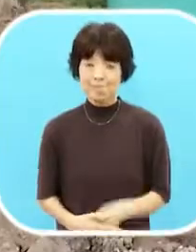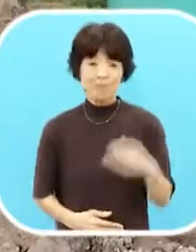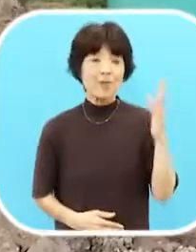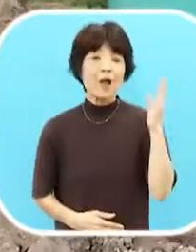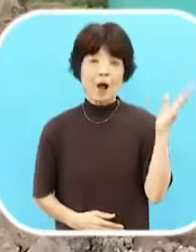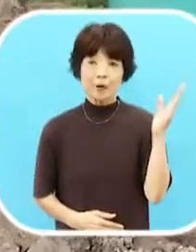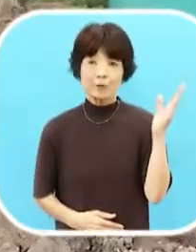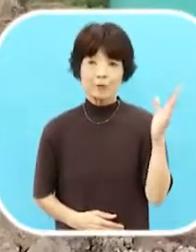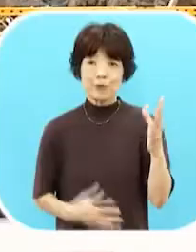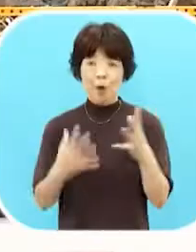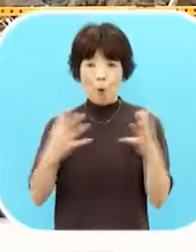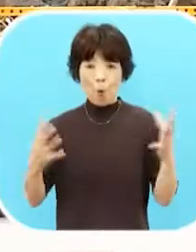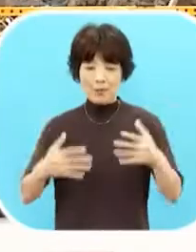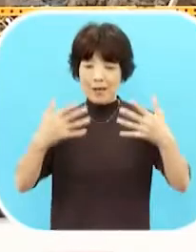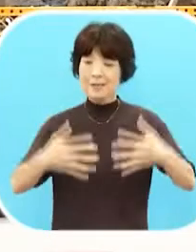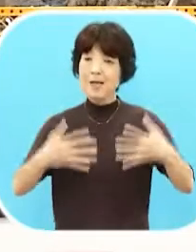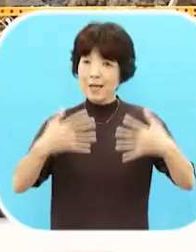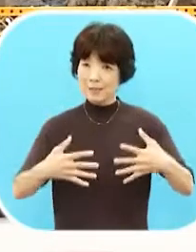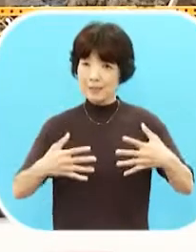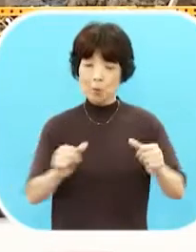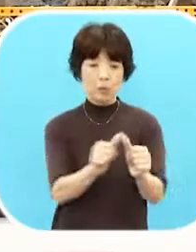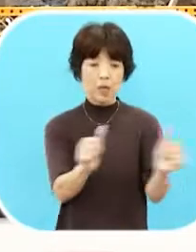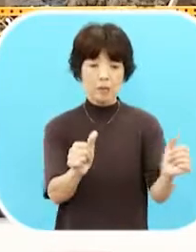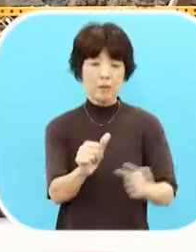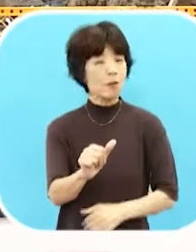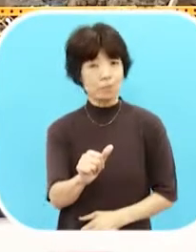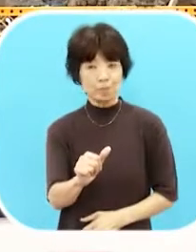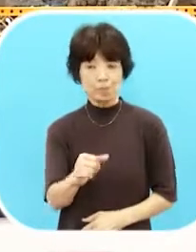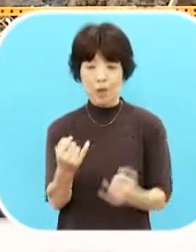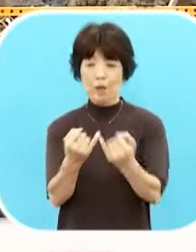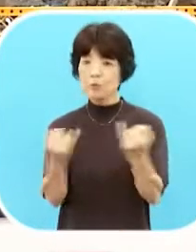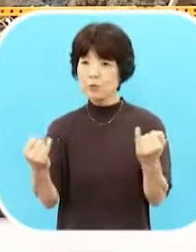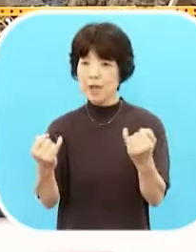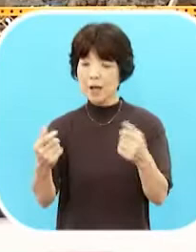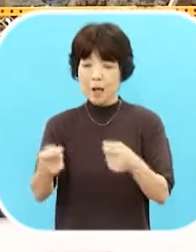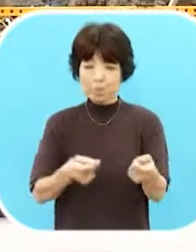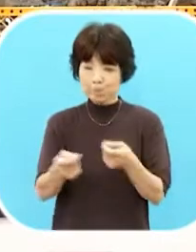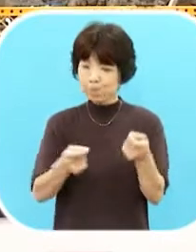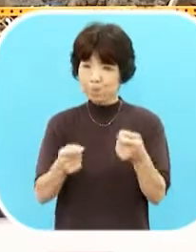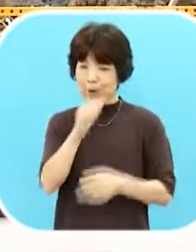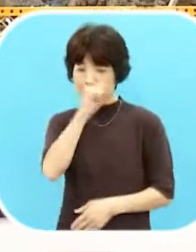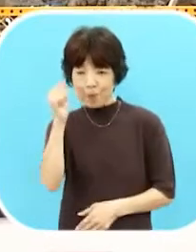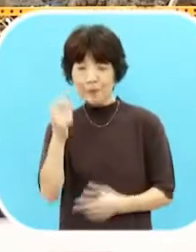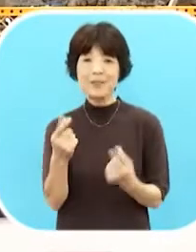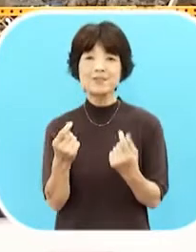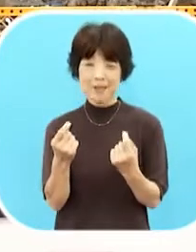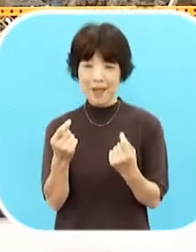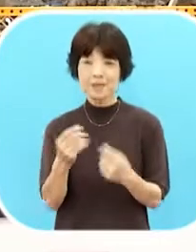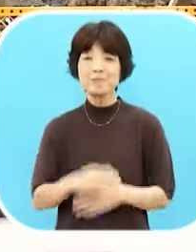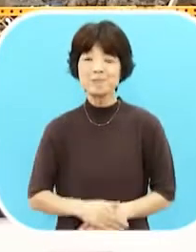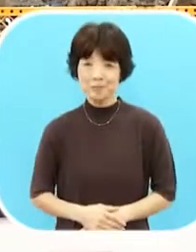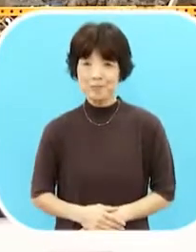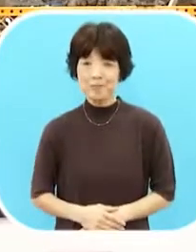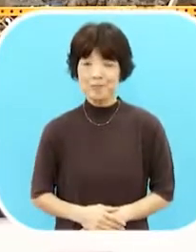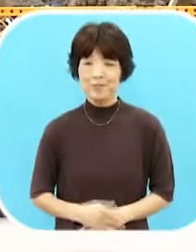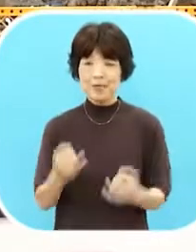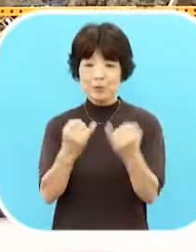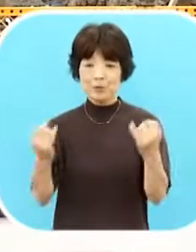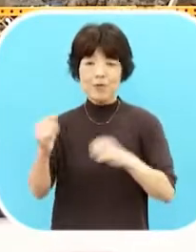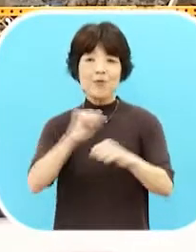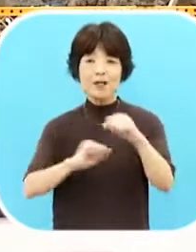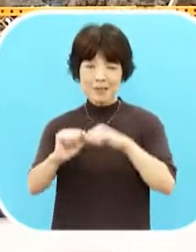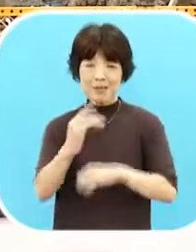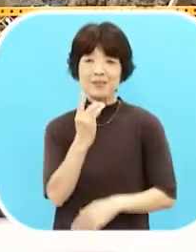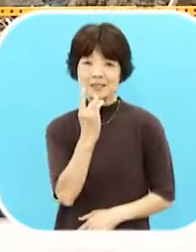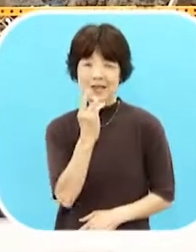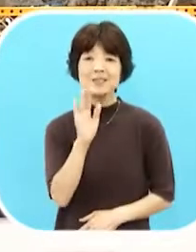ああいう大型の重機を男性顔負けの腕前で動かせたらかっこいいですよね。土木女の活躍期待し